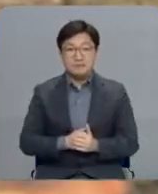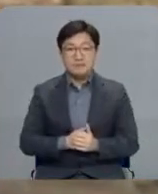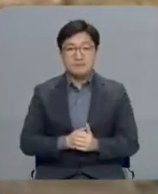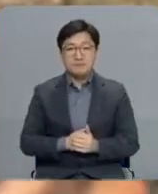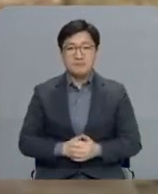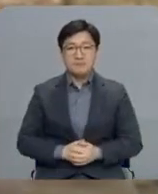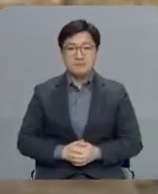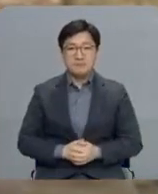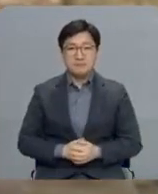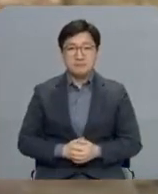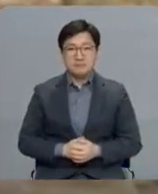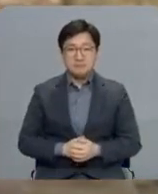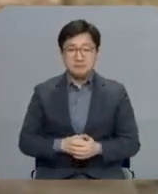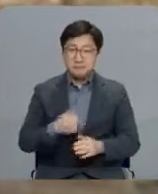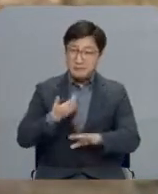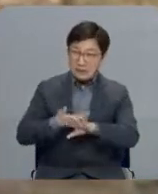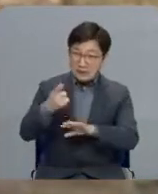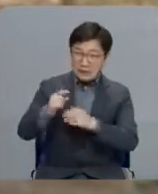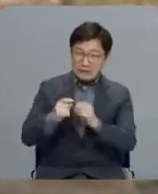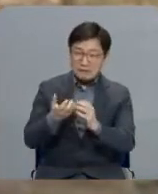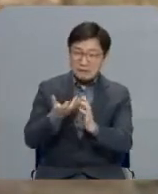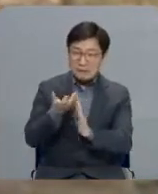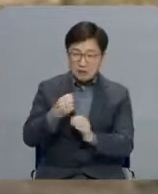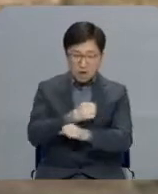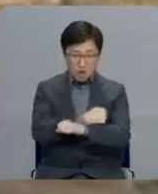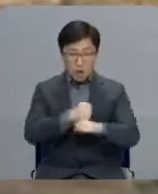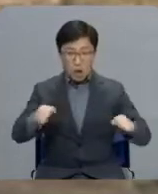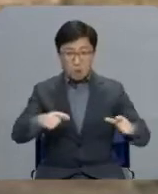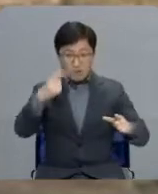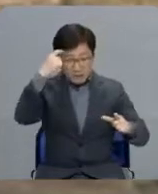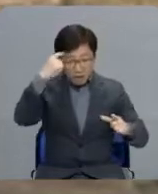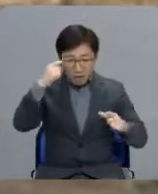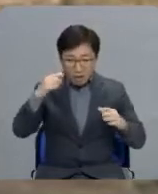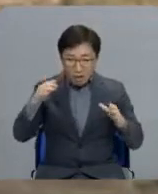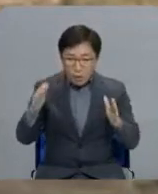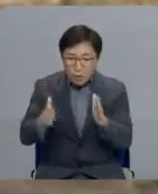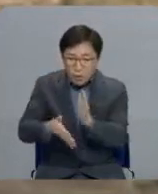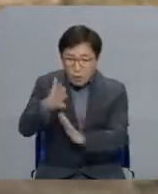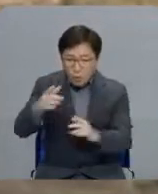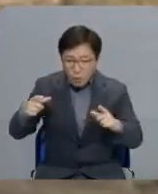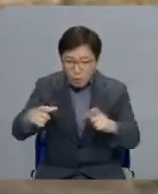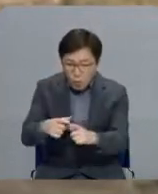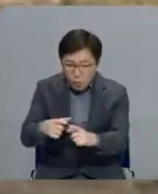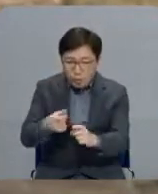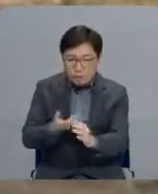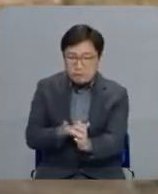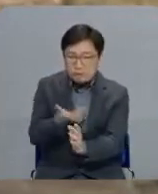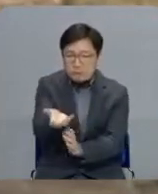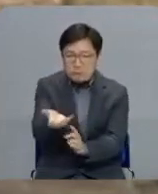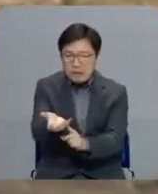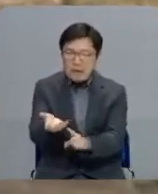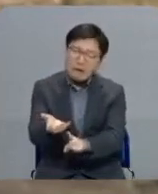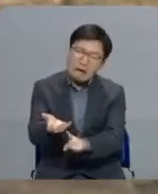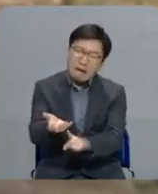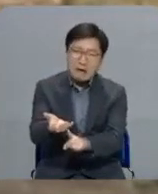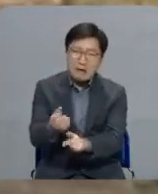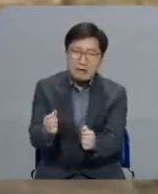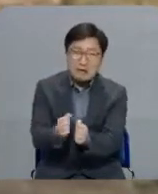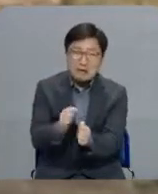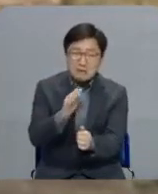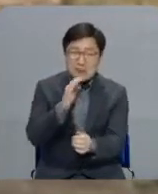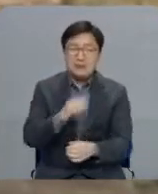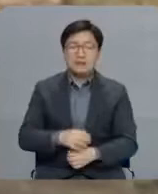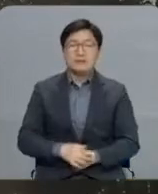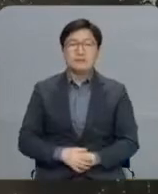그런 뭐 좁은 주택이나 이런 데로 급하게 가게 되었는데요. 그런 현실을 가장 잘 반영한다고 저희는